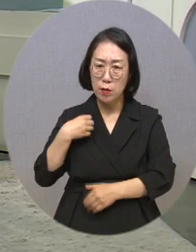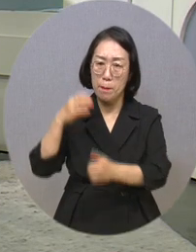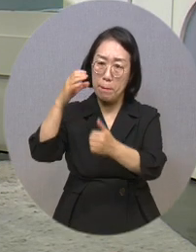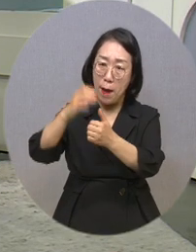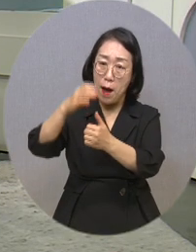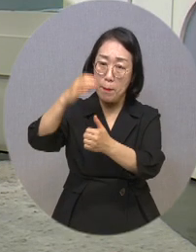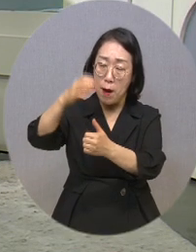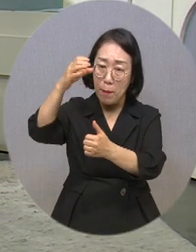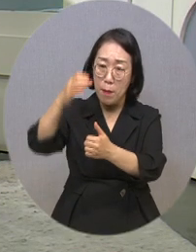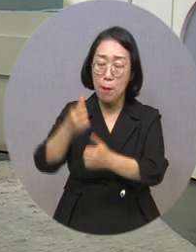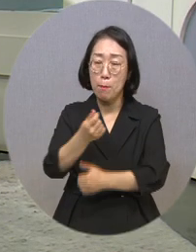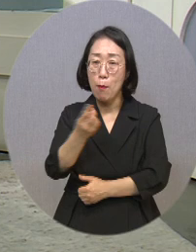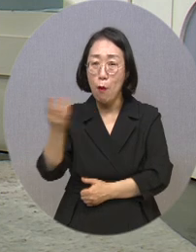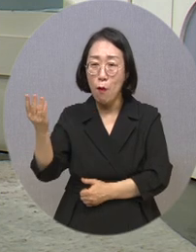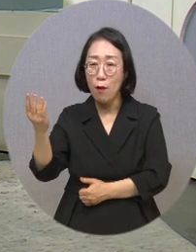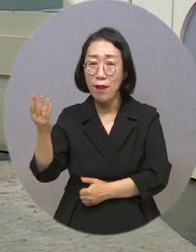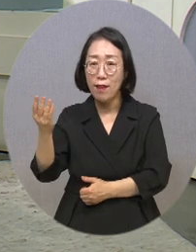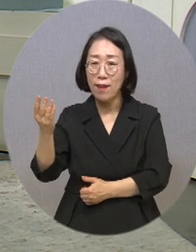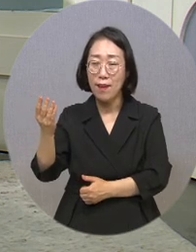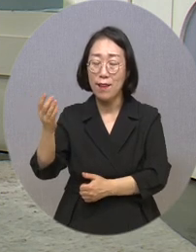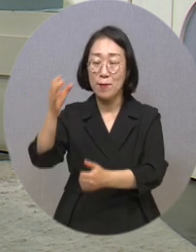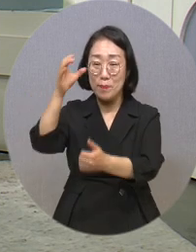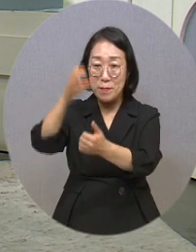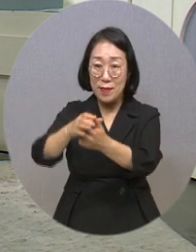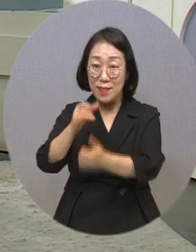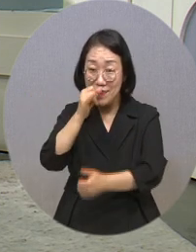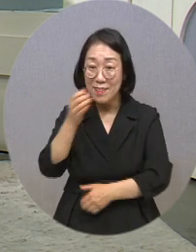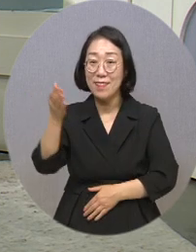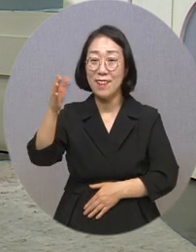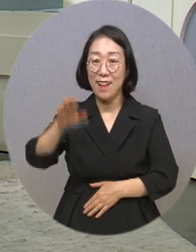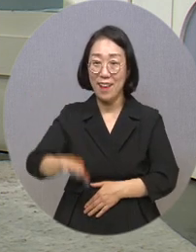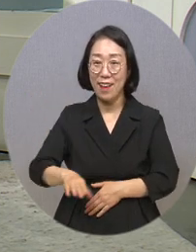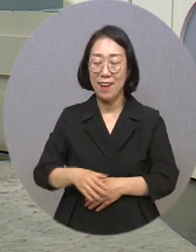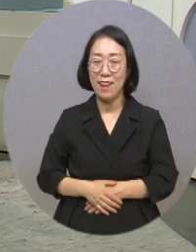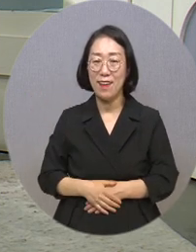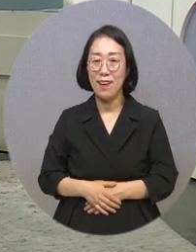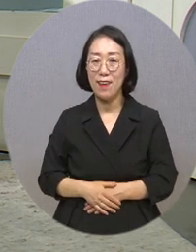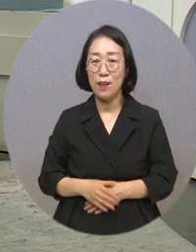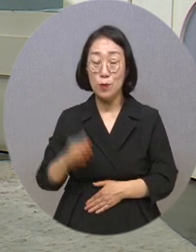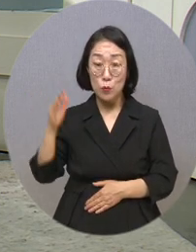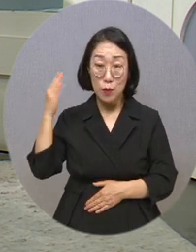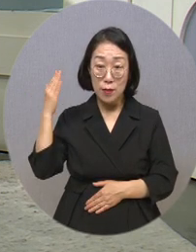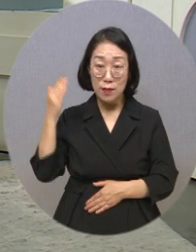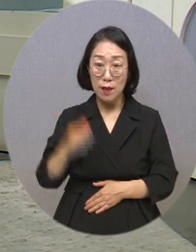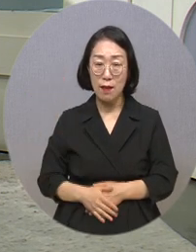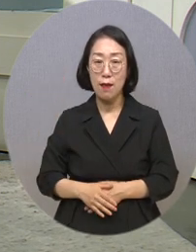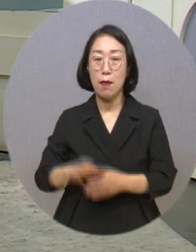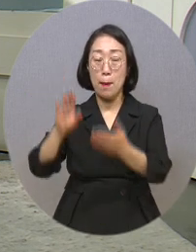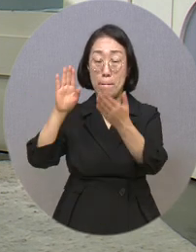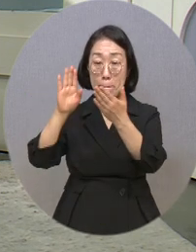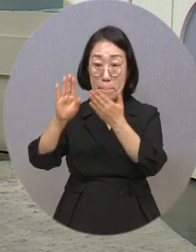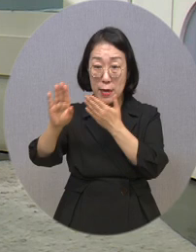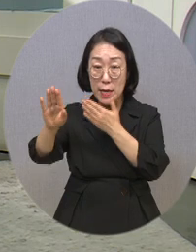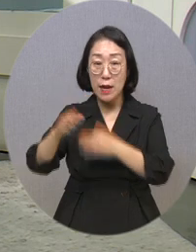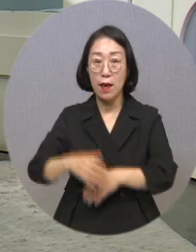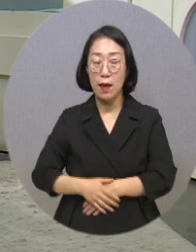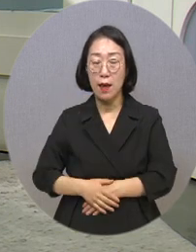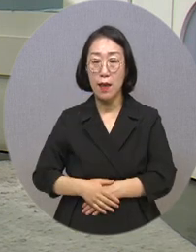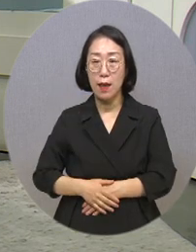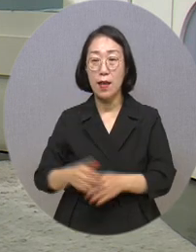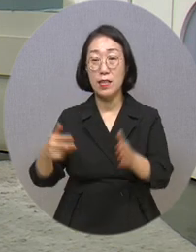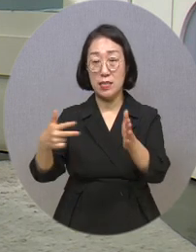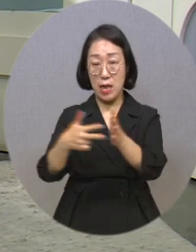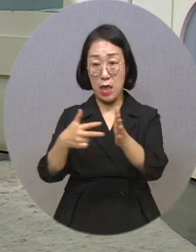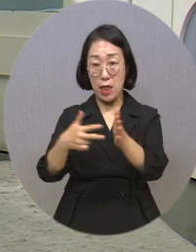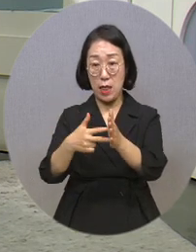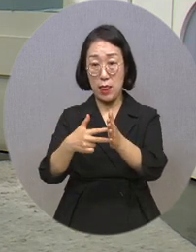무거운 직책을 갖고 계시는 거다 이렇게 생각을 했는데 근자에 와서 또 미래 키스트 미래재단